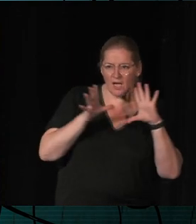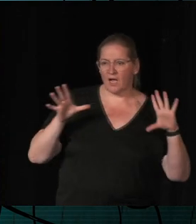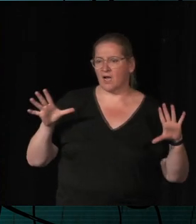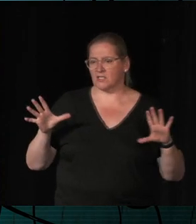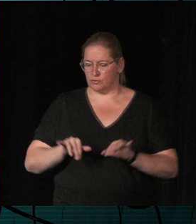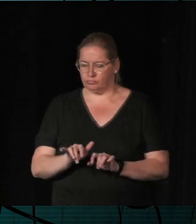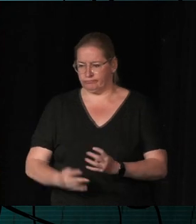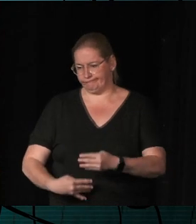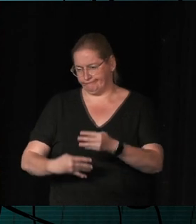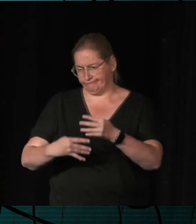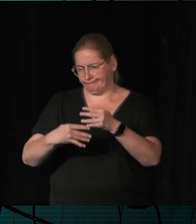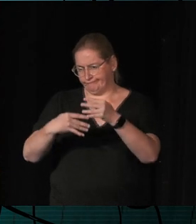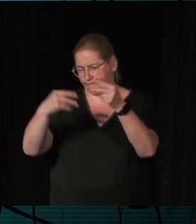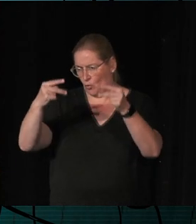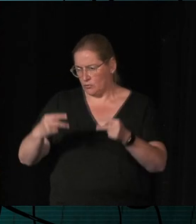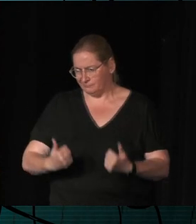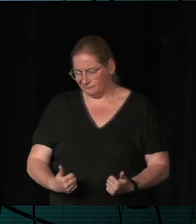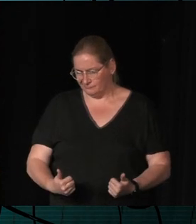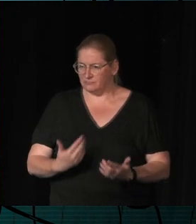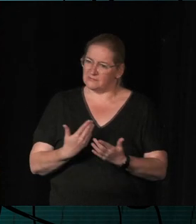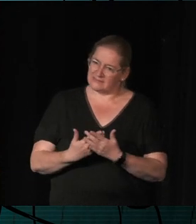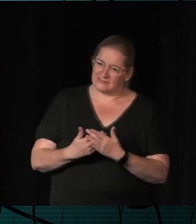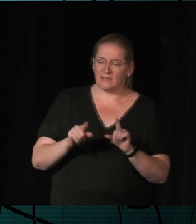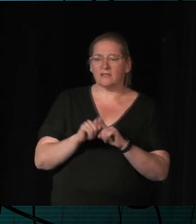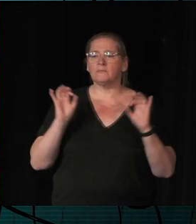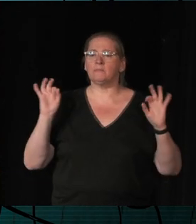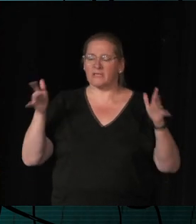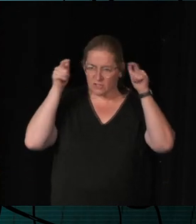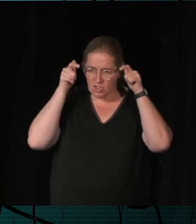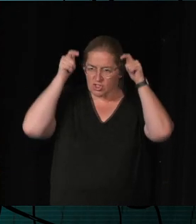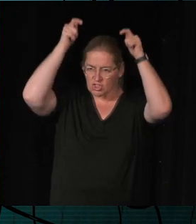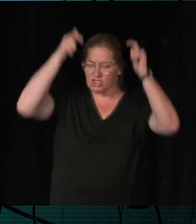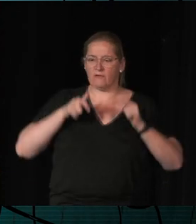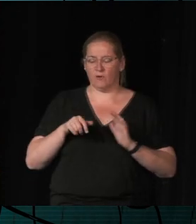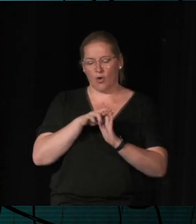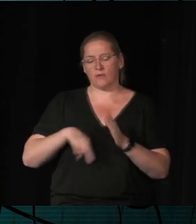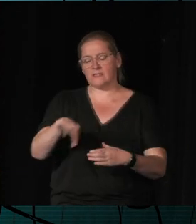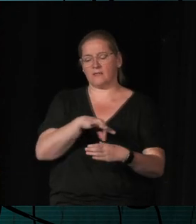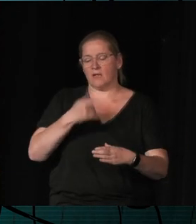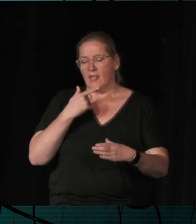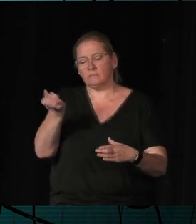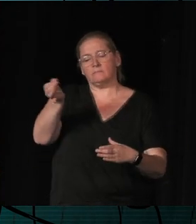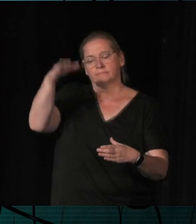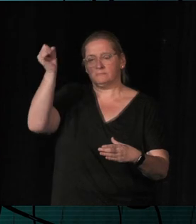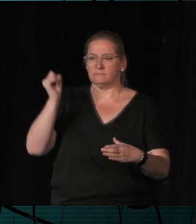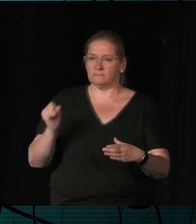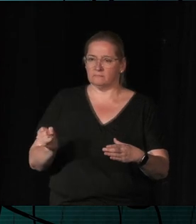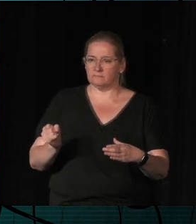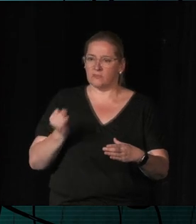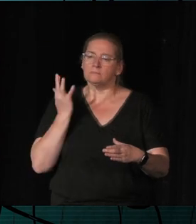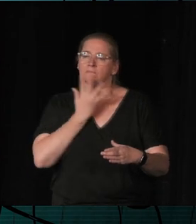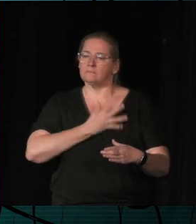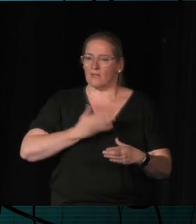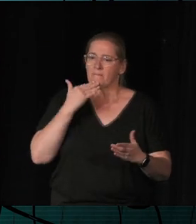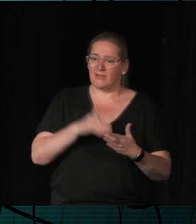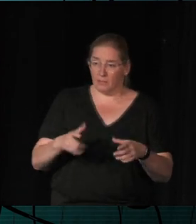programmation, et on va arriver, voilà, c'est la recette du chef en fait, tu vois, c'est ma meilleure recette, voilà, tu kiffes pas